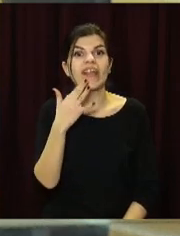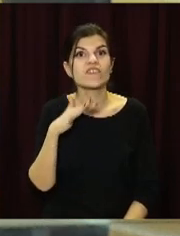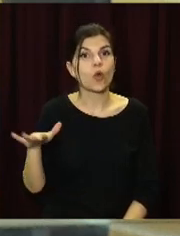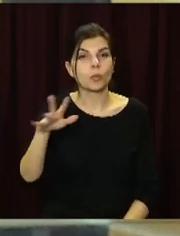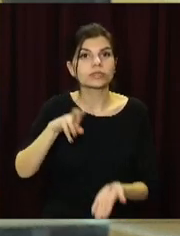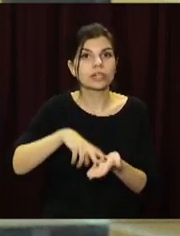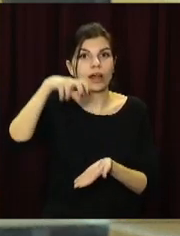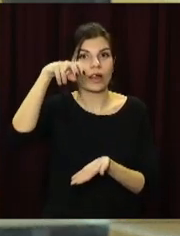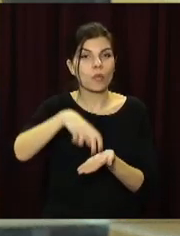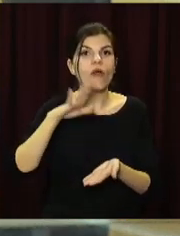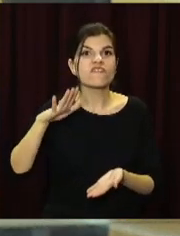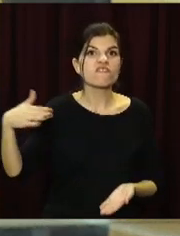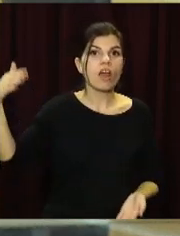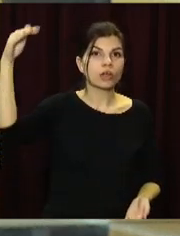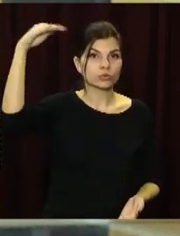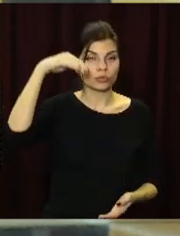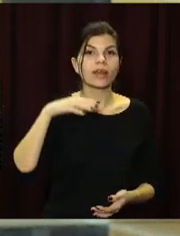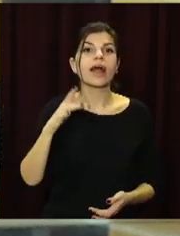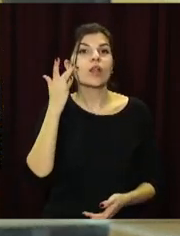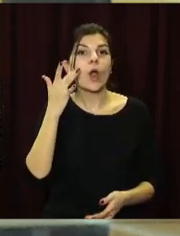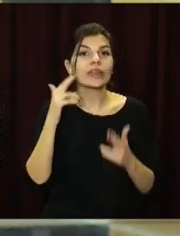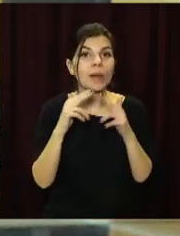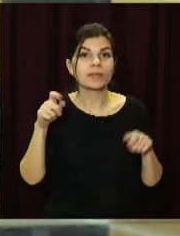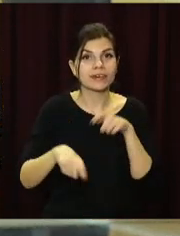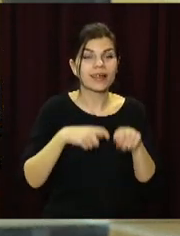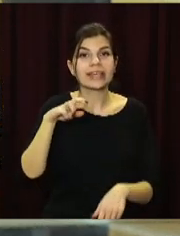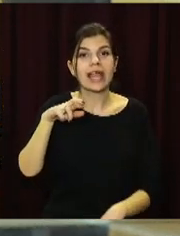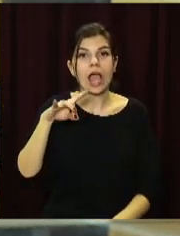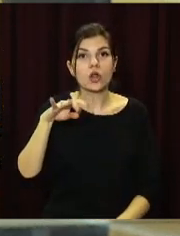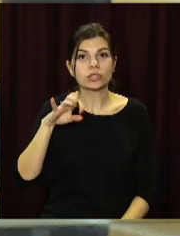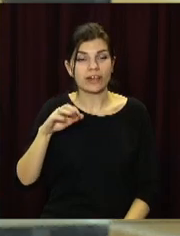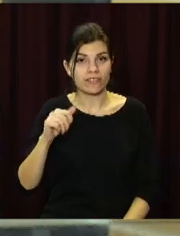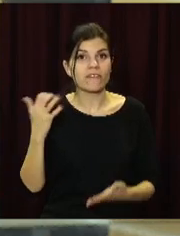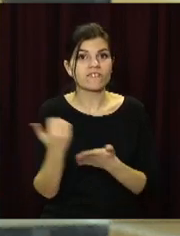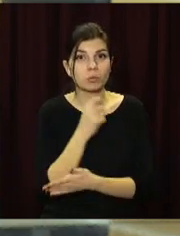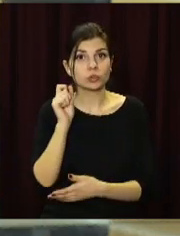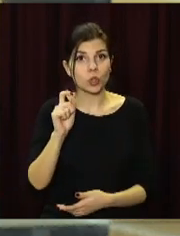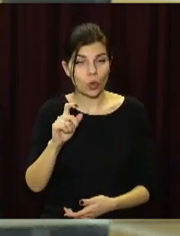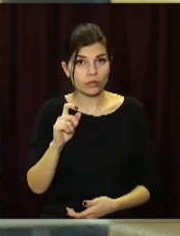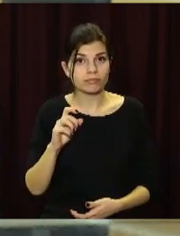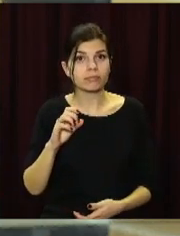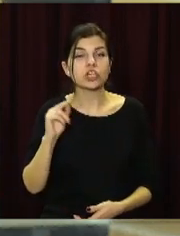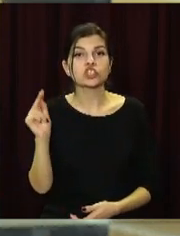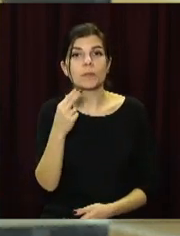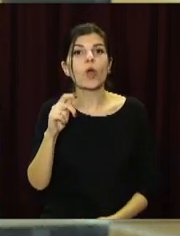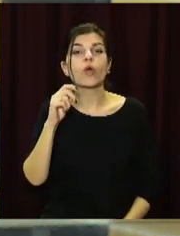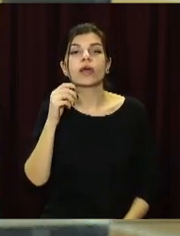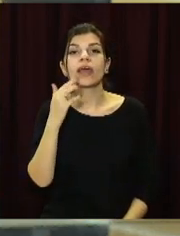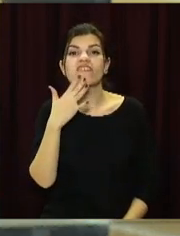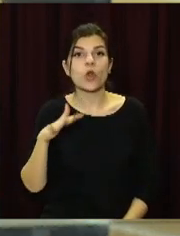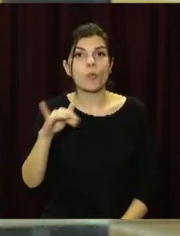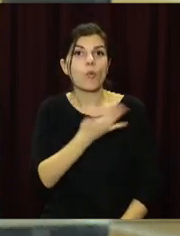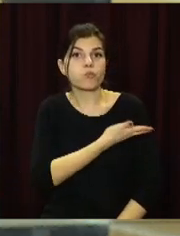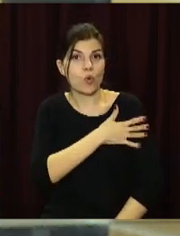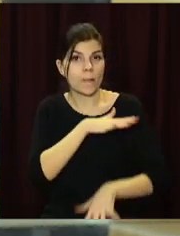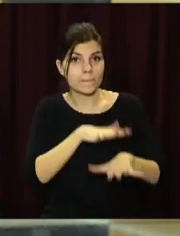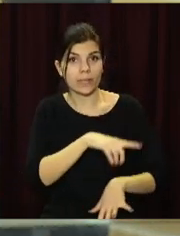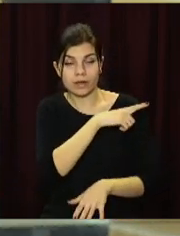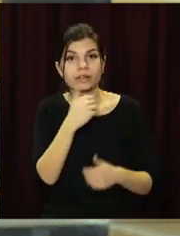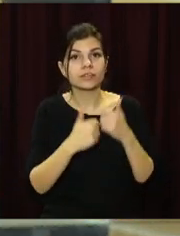зі стрибків у висоту. Дніпровська легкоатлетка Ярослава Магучих виборола золото на чемпіонаті Європи у Польщі. Для перемоги